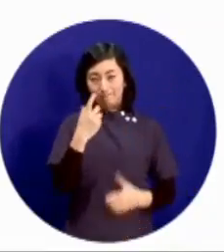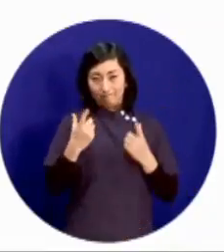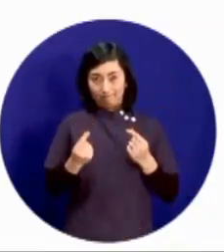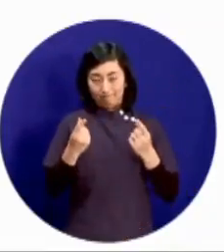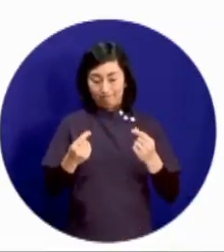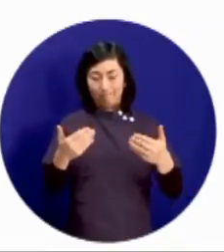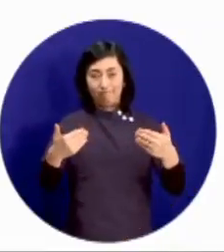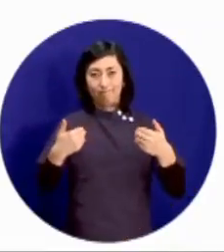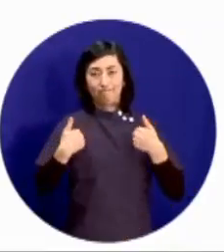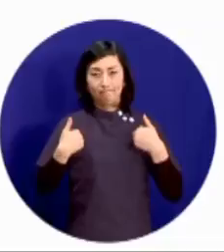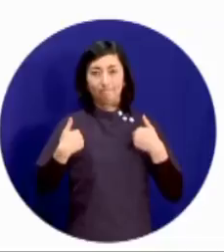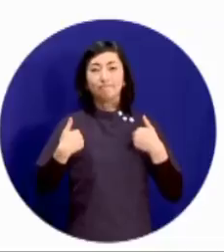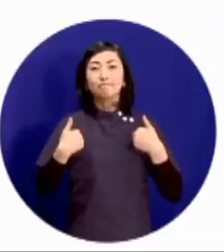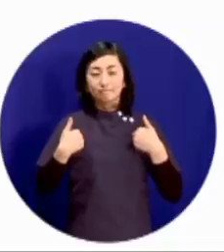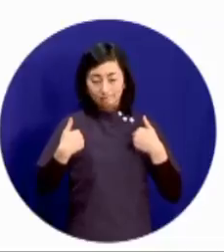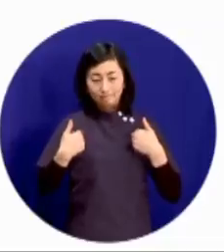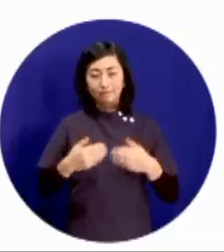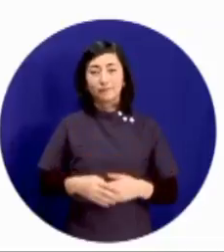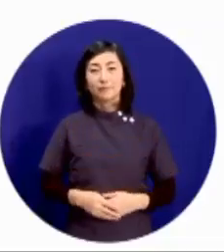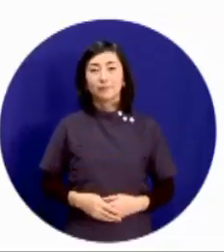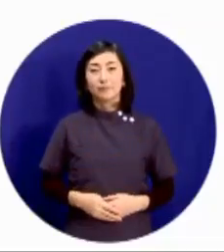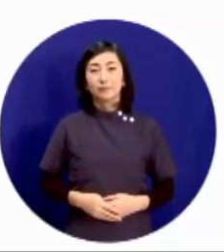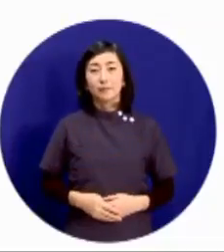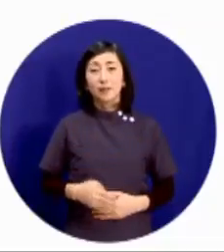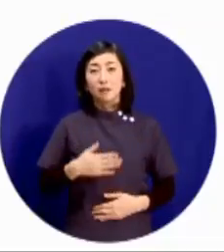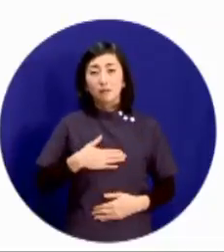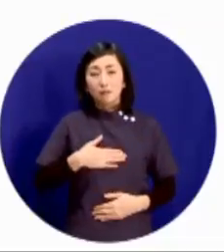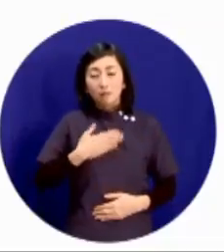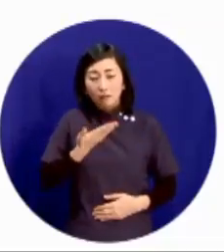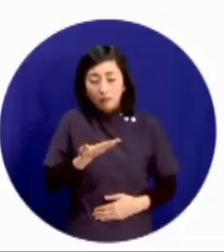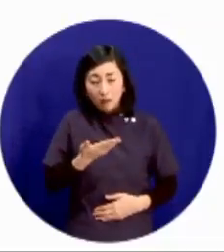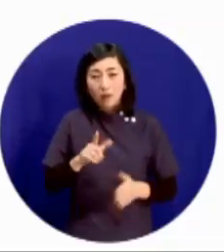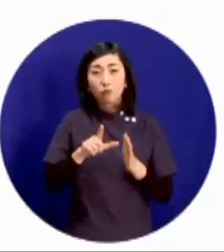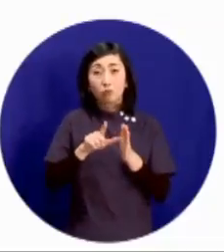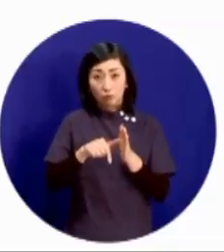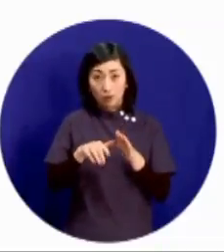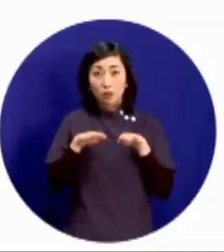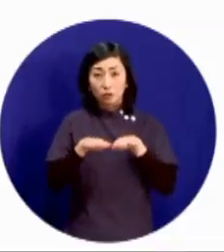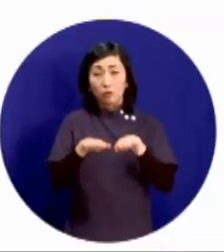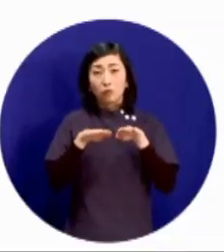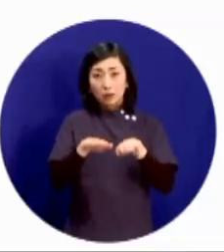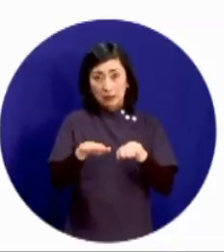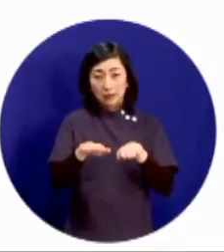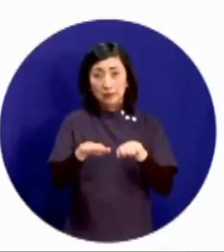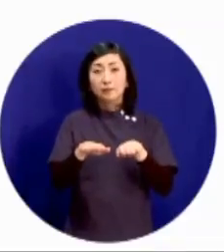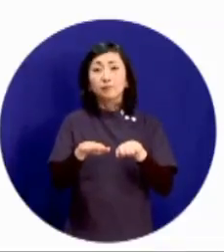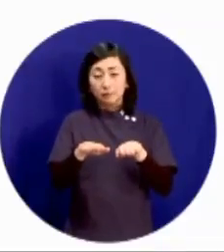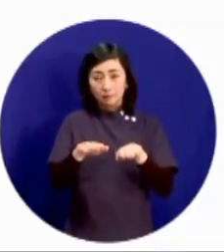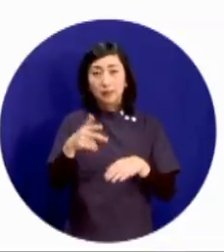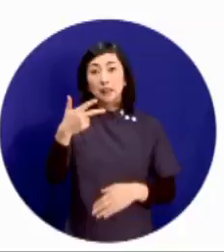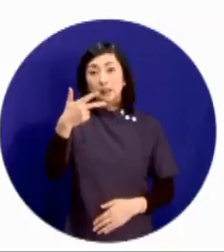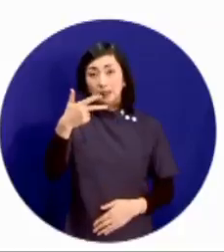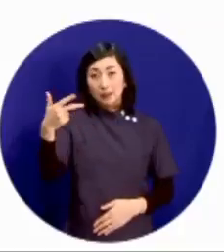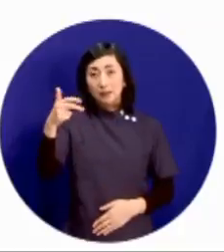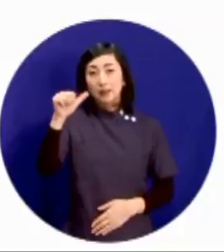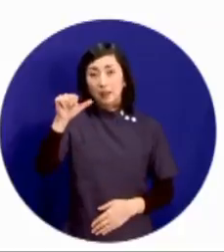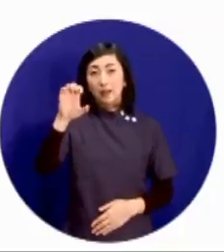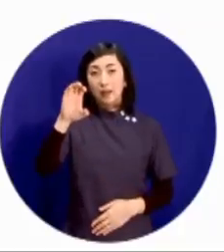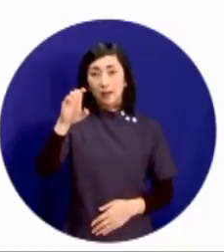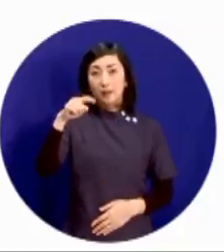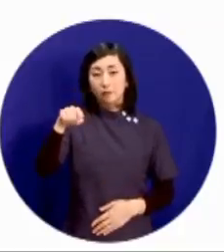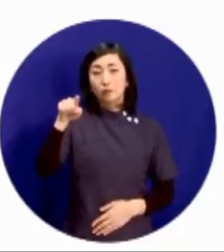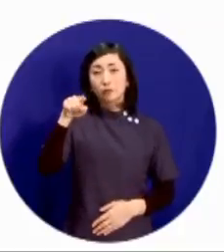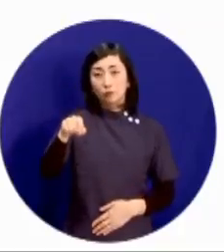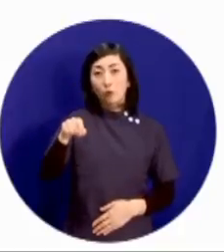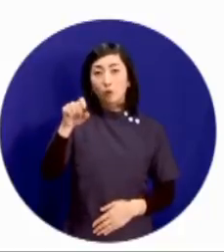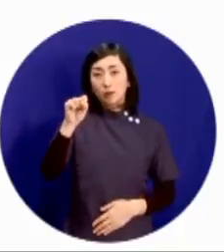ですねそれとノで普通に消毒しても効果がありませんのでジア塩素酸を使っ